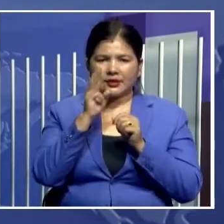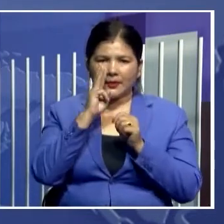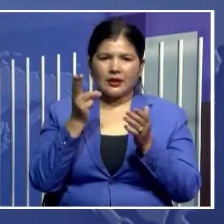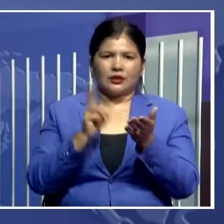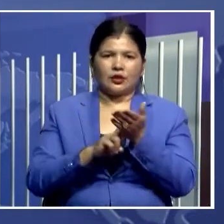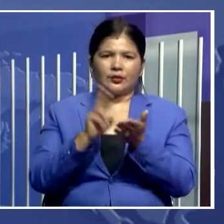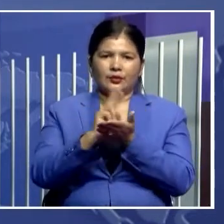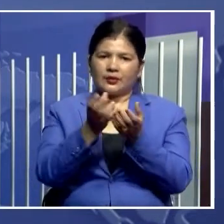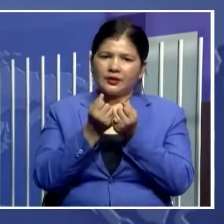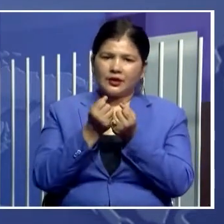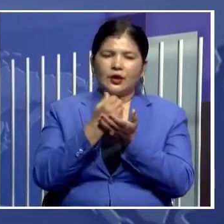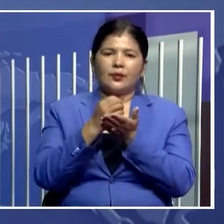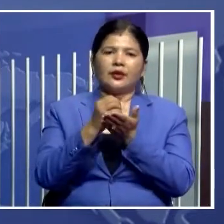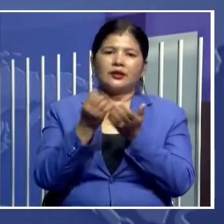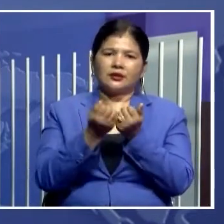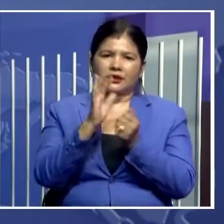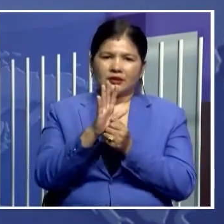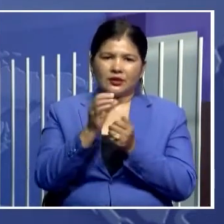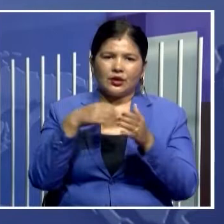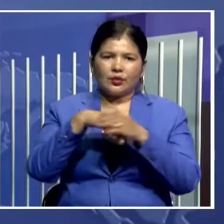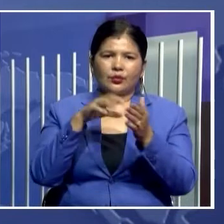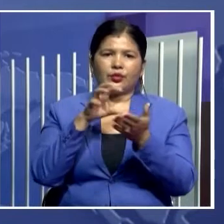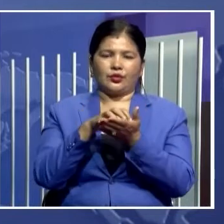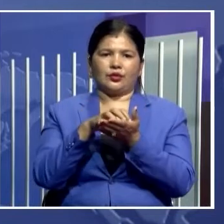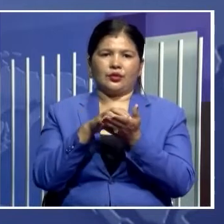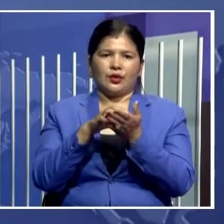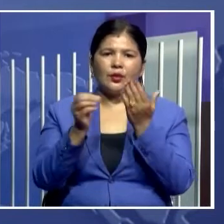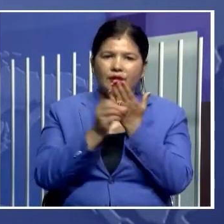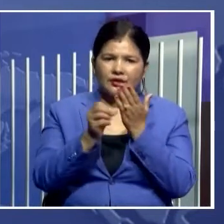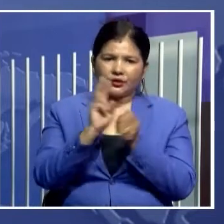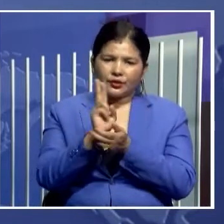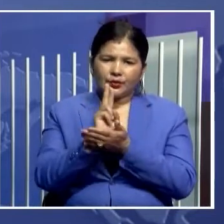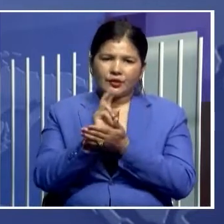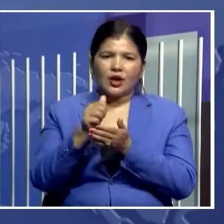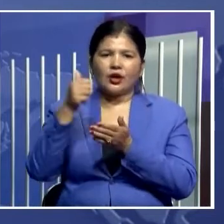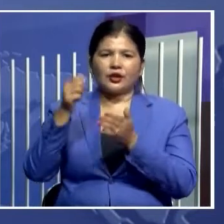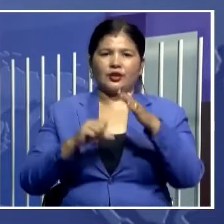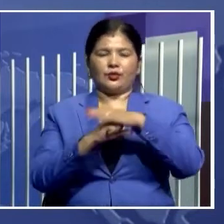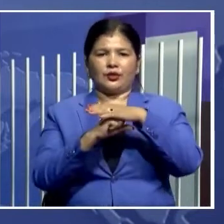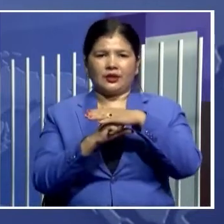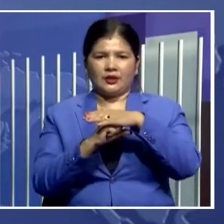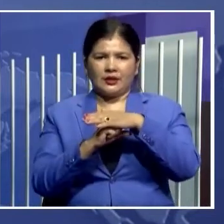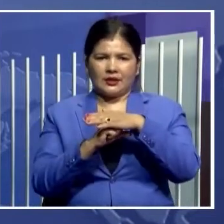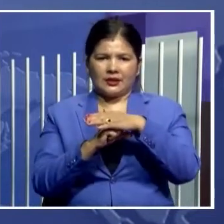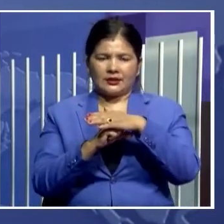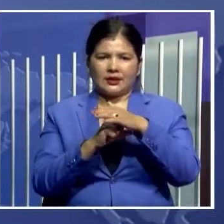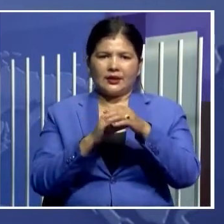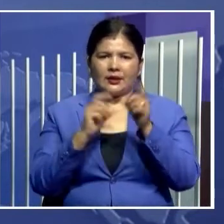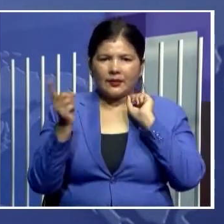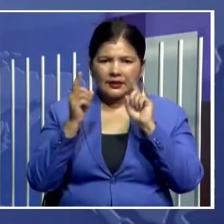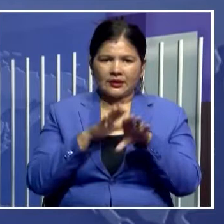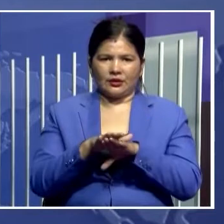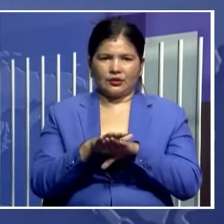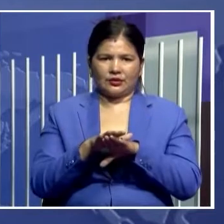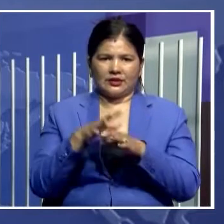थप अपडेट लिने प्रयास गरिराखेका छौँ। बुटवल उपमहानगरपालिकाको पछिल्लो परिणाम र अन्य प्रमुख त्यहाँका प्रमुख मानिएका पालिकाहरू जहाँ